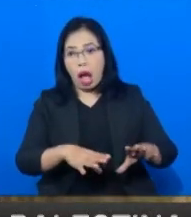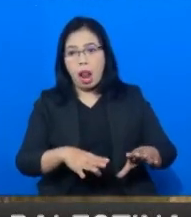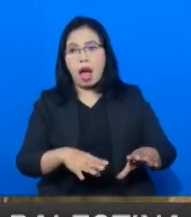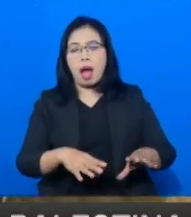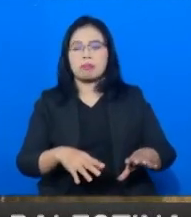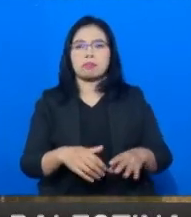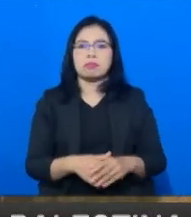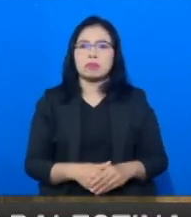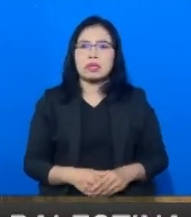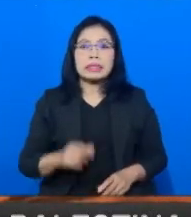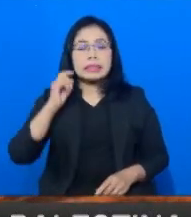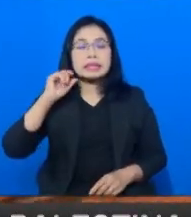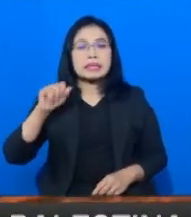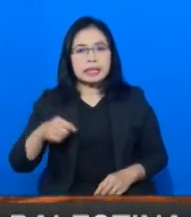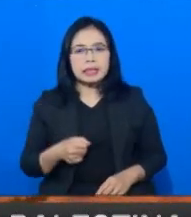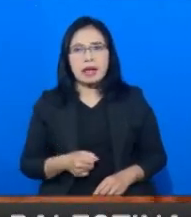bekerja.